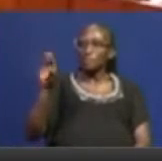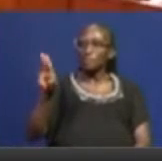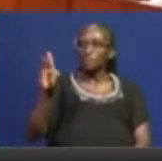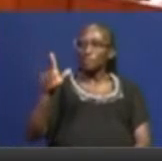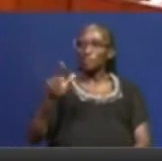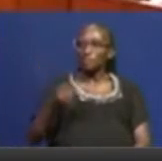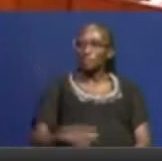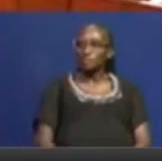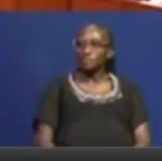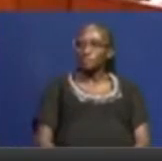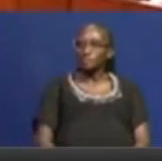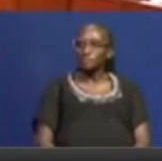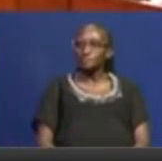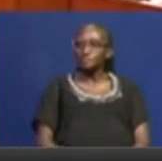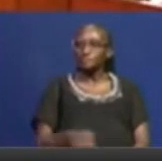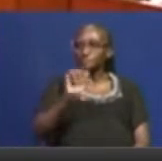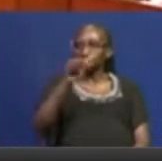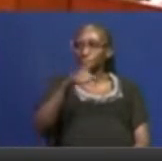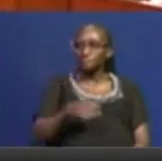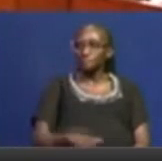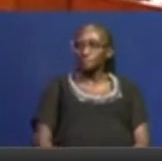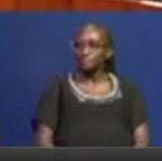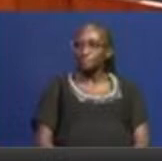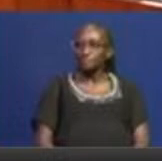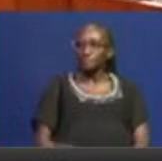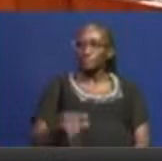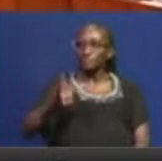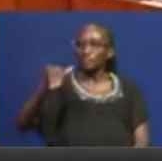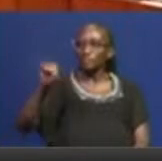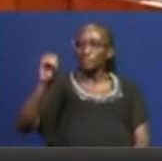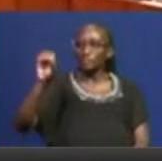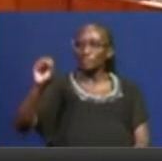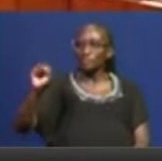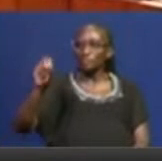North Mogrango Joash Nyamache Nyamoko.